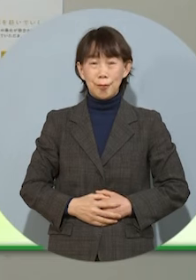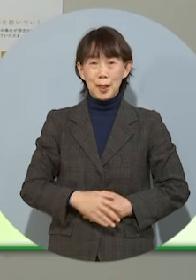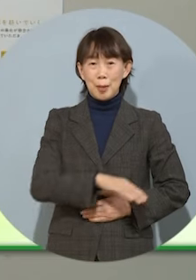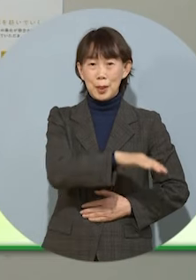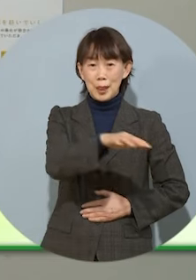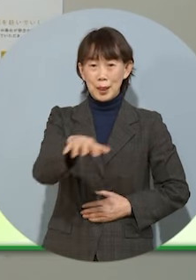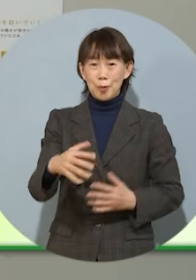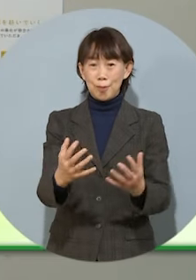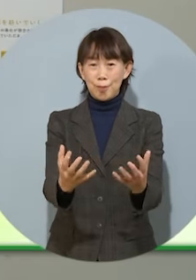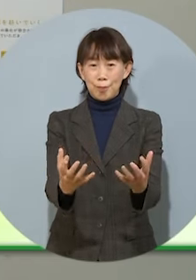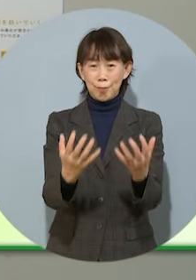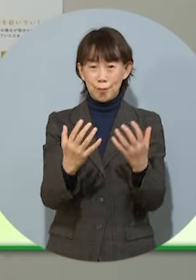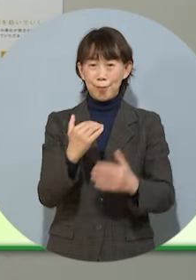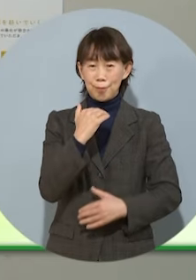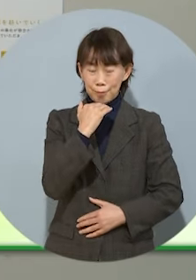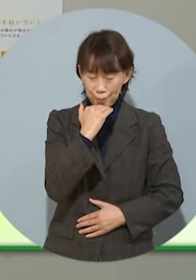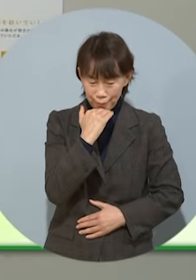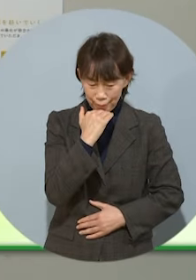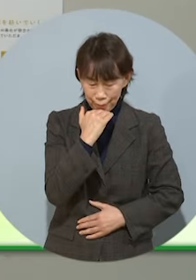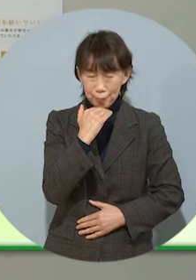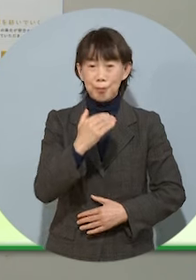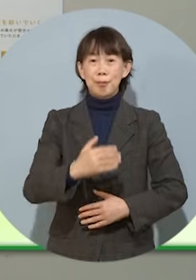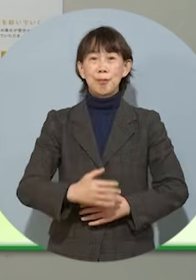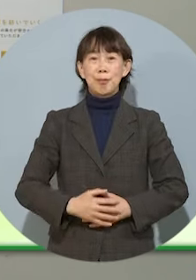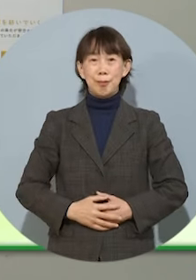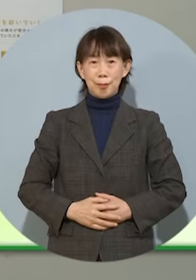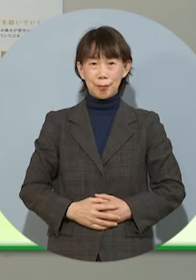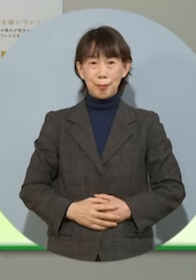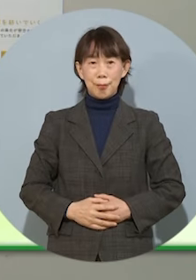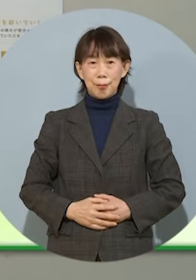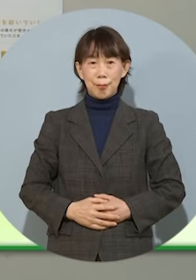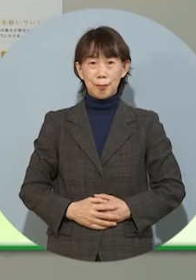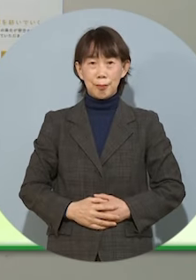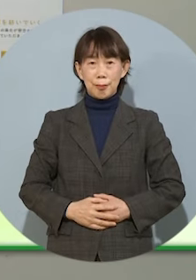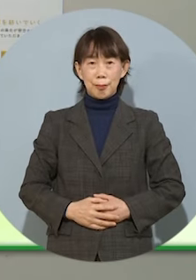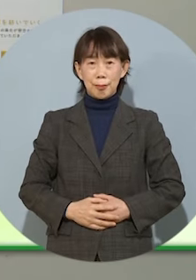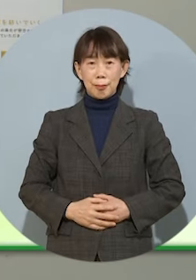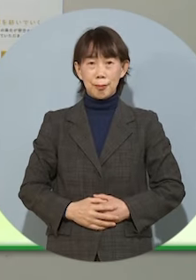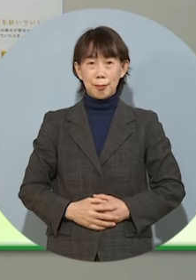皆様のご来場お待ちしております。